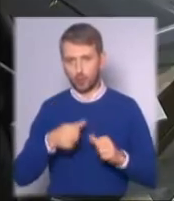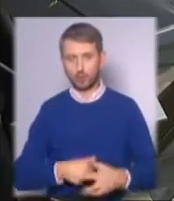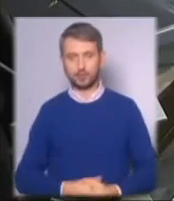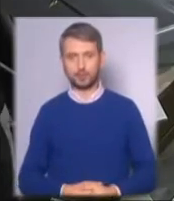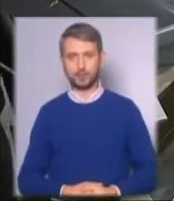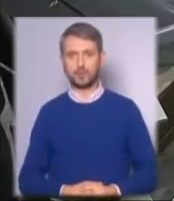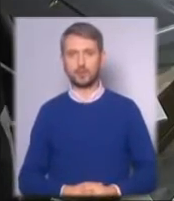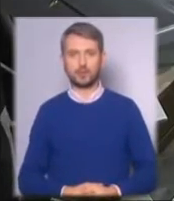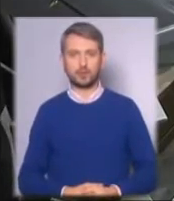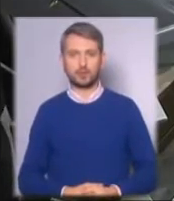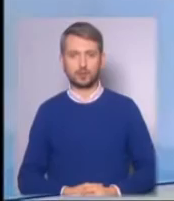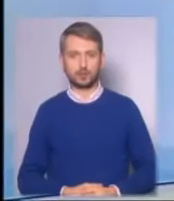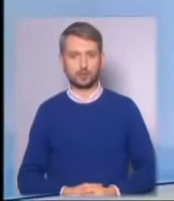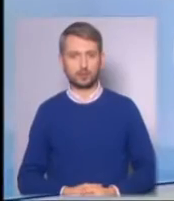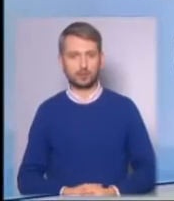телеканал «Київ».